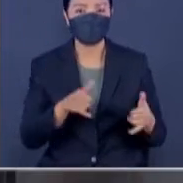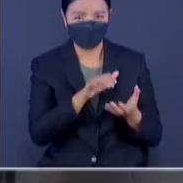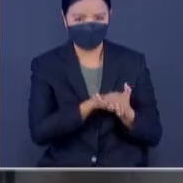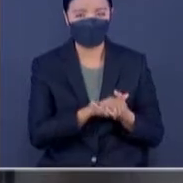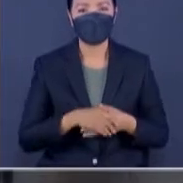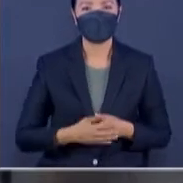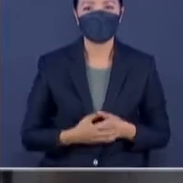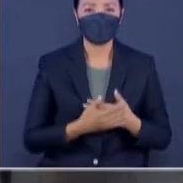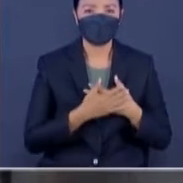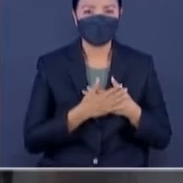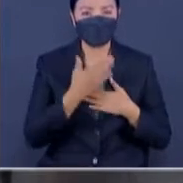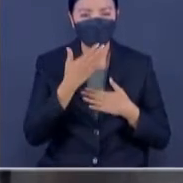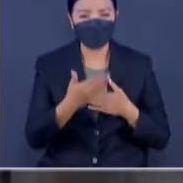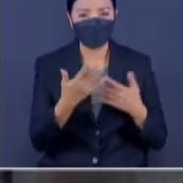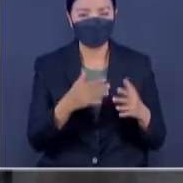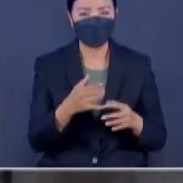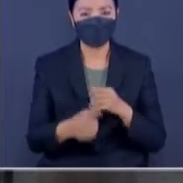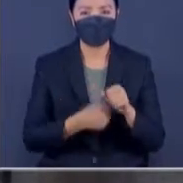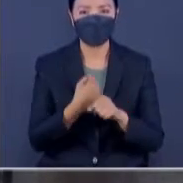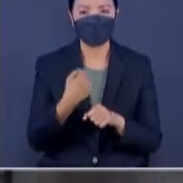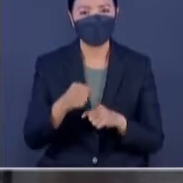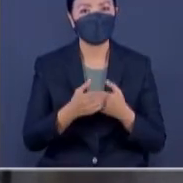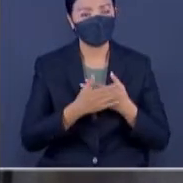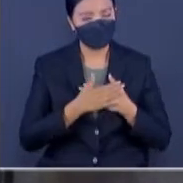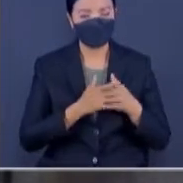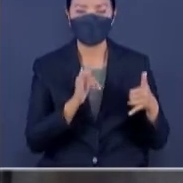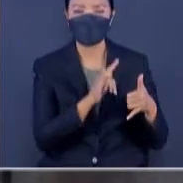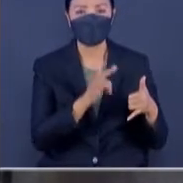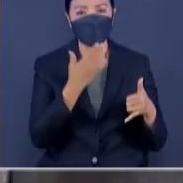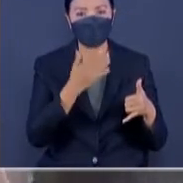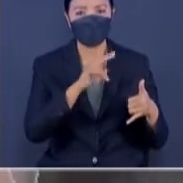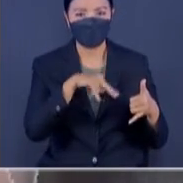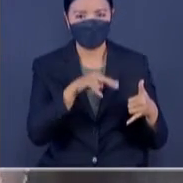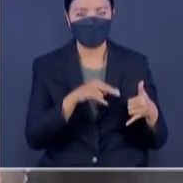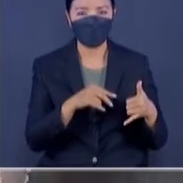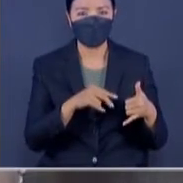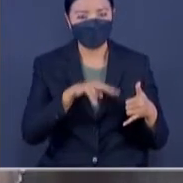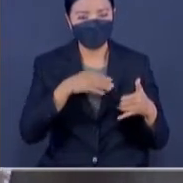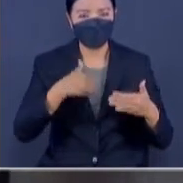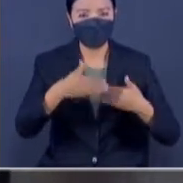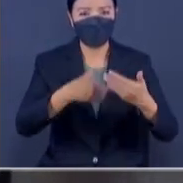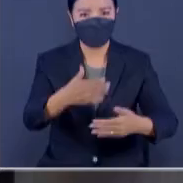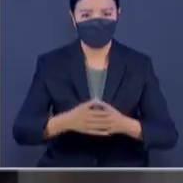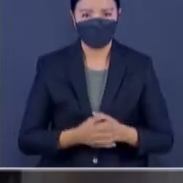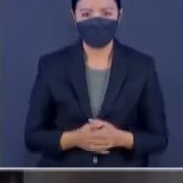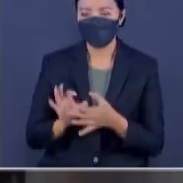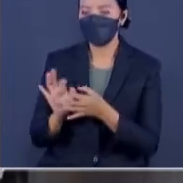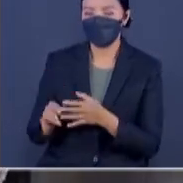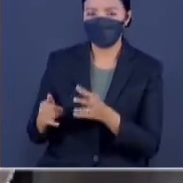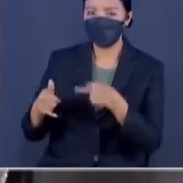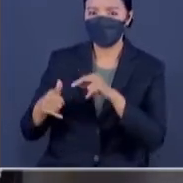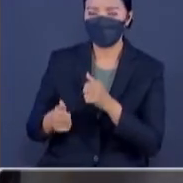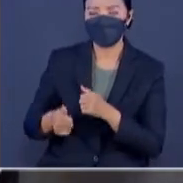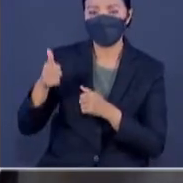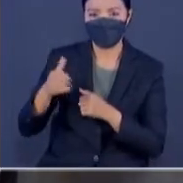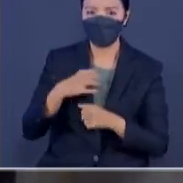ยค่ะก็รักมาตลอดอยู่แล้วค่ะ10ปีก็ยังไงก็จะดูแลกันต่อไปเรื่อยๆค่ะ ไม่ต้องห่วงครับดูแลให้ดีที่สุด